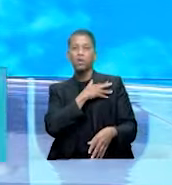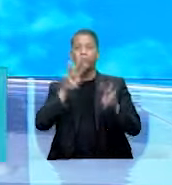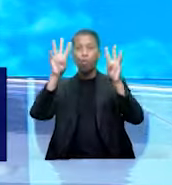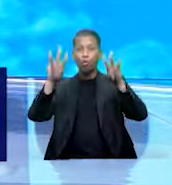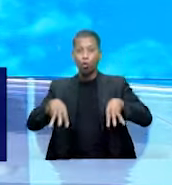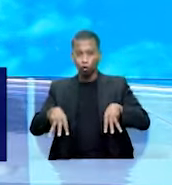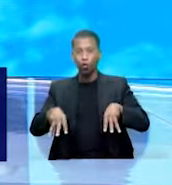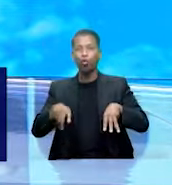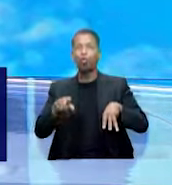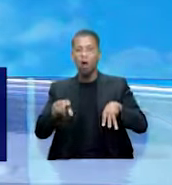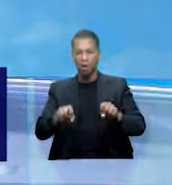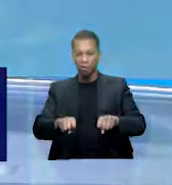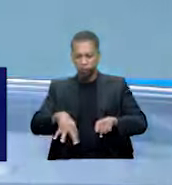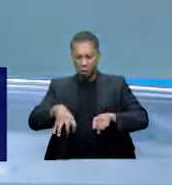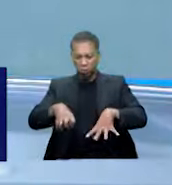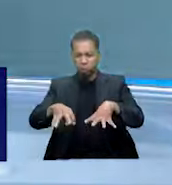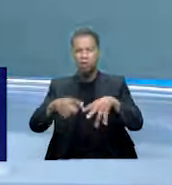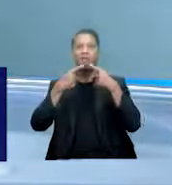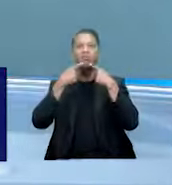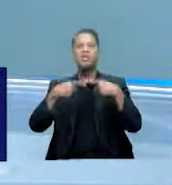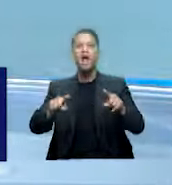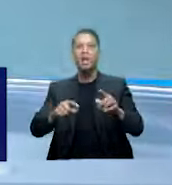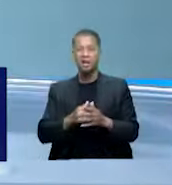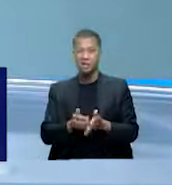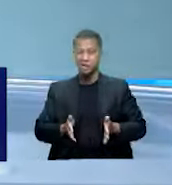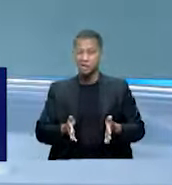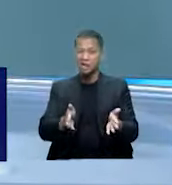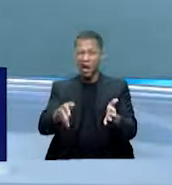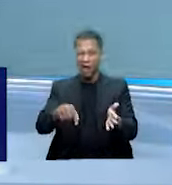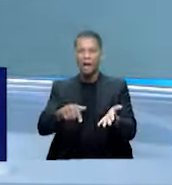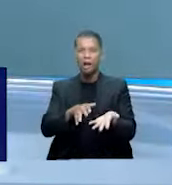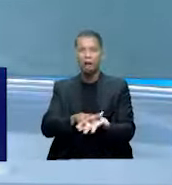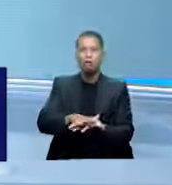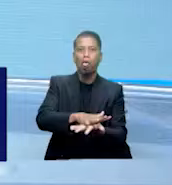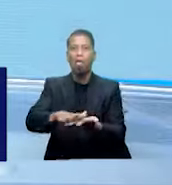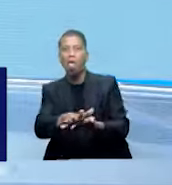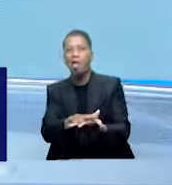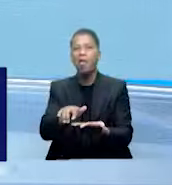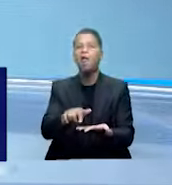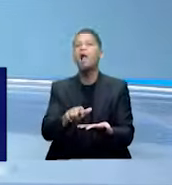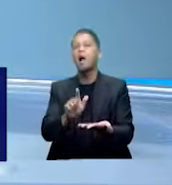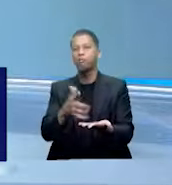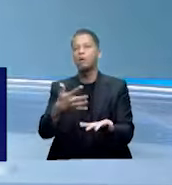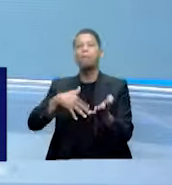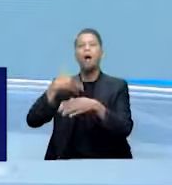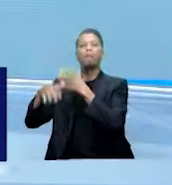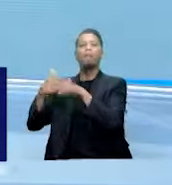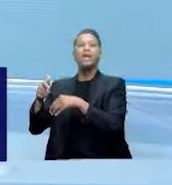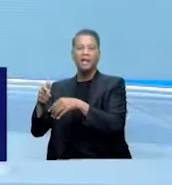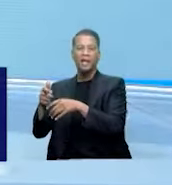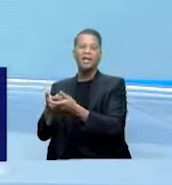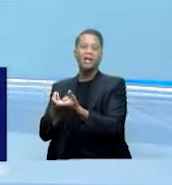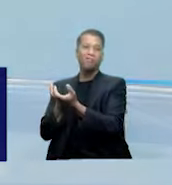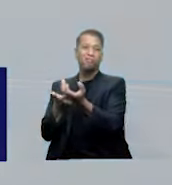Bogor dipenuhi busa, viral. Busa yang membuat jalan licin ini berasal dari sebuah pabrik peralatan pemadam